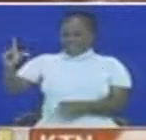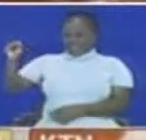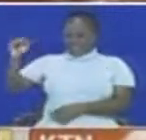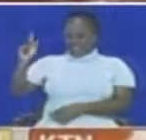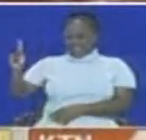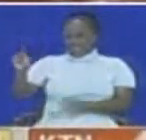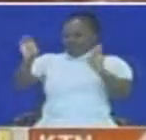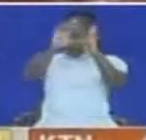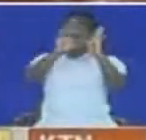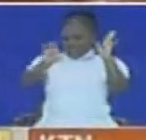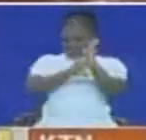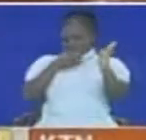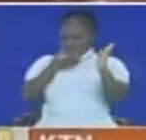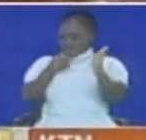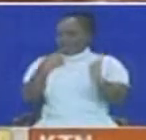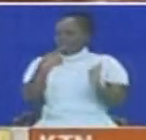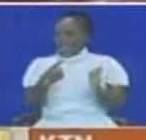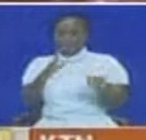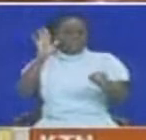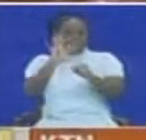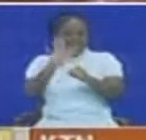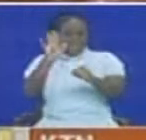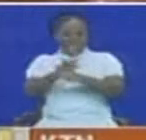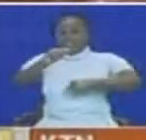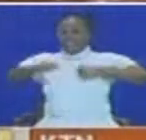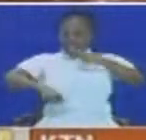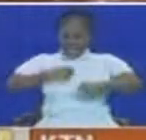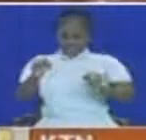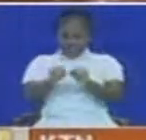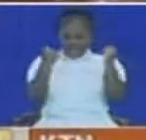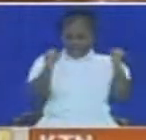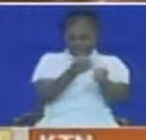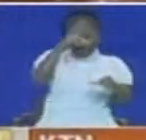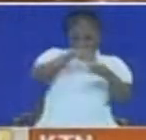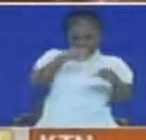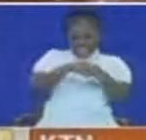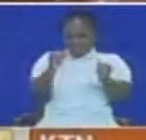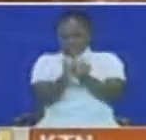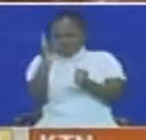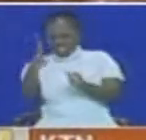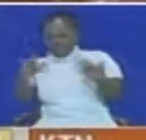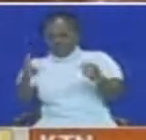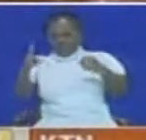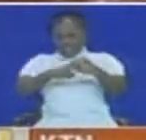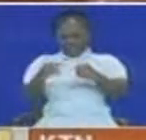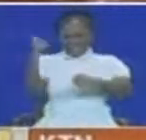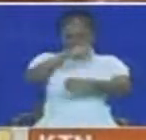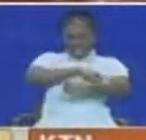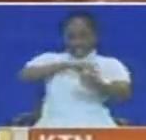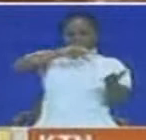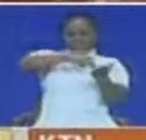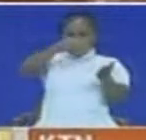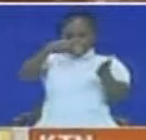at the constitution itself, many actions are undertaken within either 7 days or 14 days. Therefore,